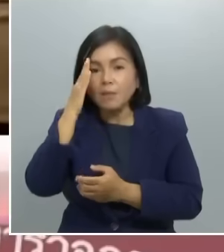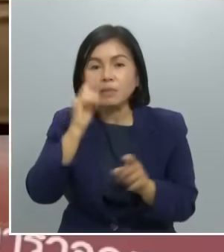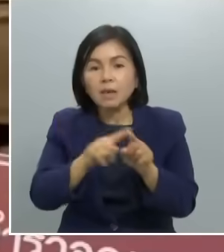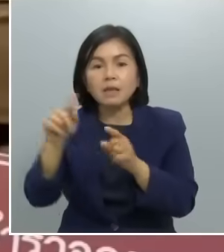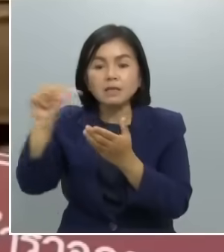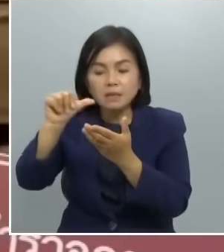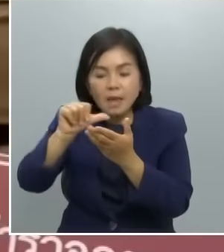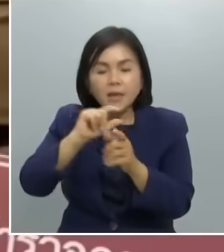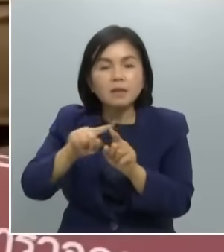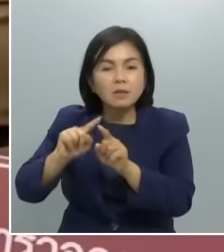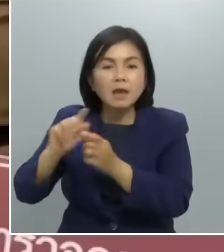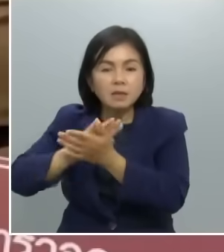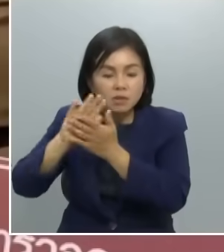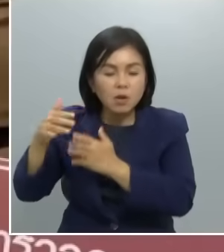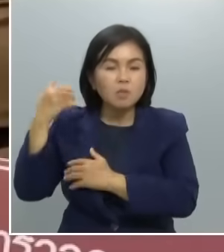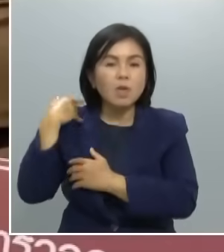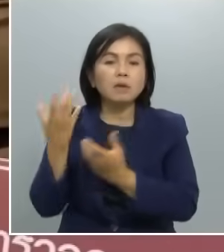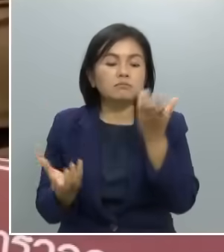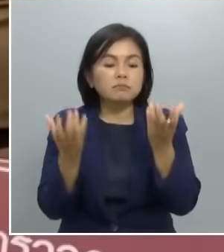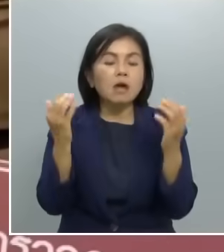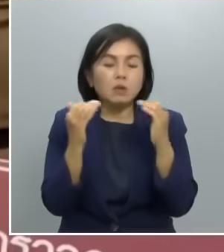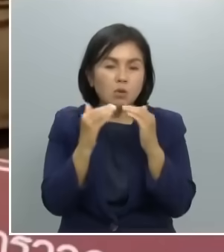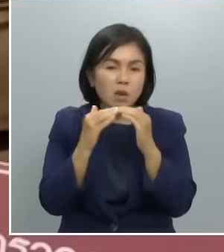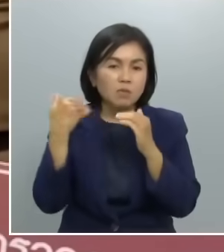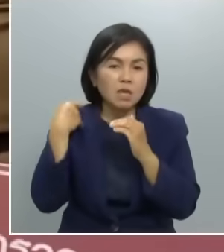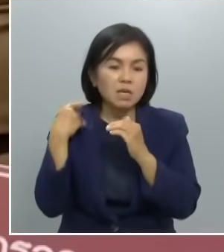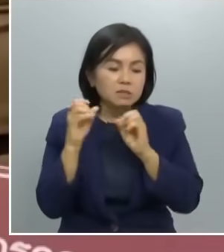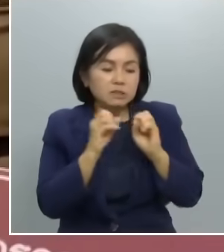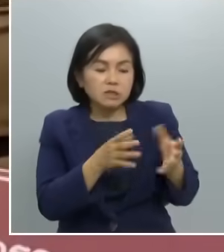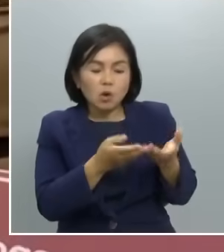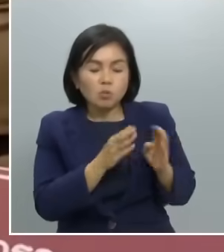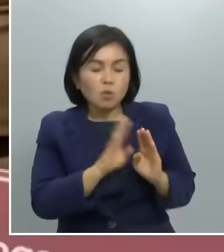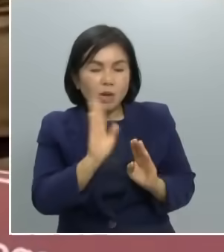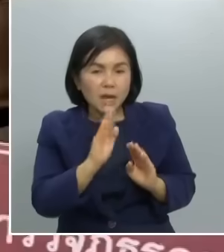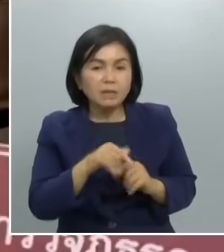ขให้เรียบร้อยเราให้ความยุติธรรมทั้งสองฝ่ายไม่ได้ครอบคลุมนะครับพี่สั่งการลงไปแล้ว